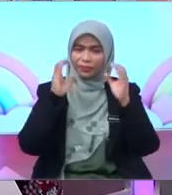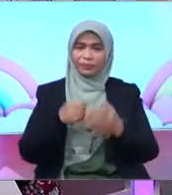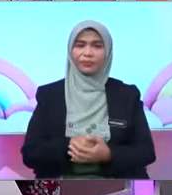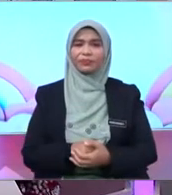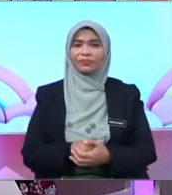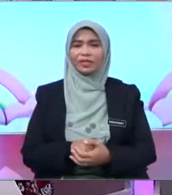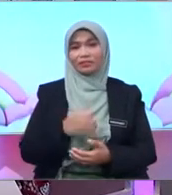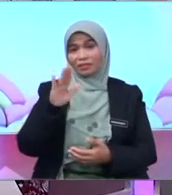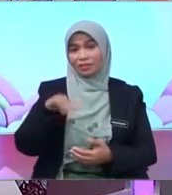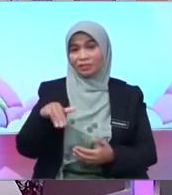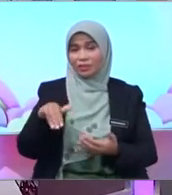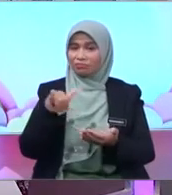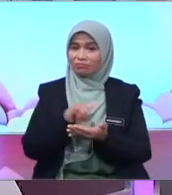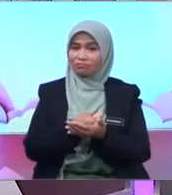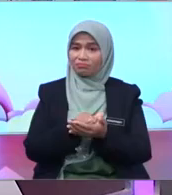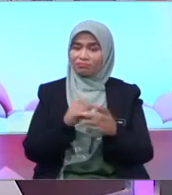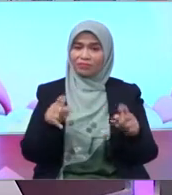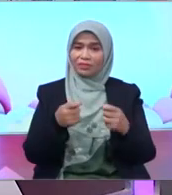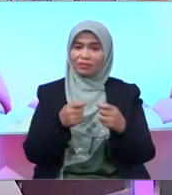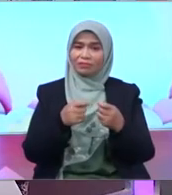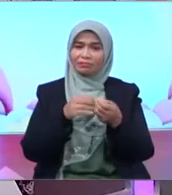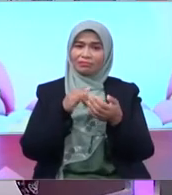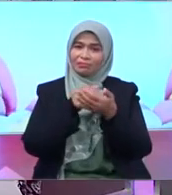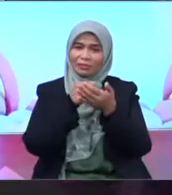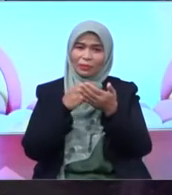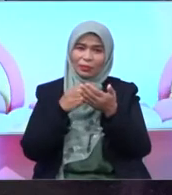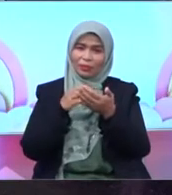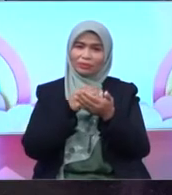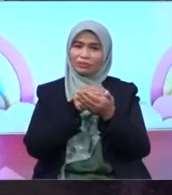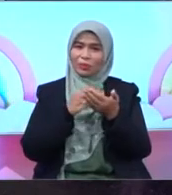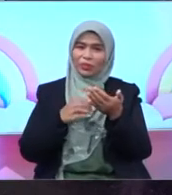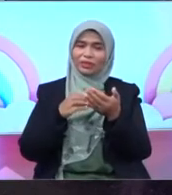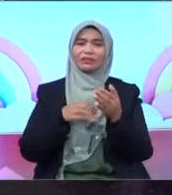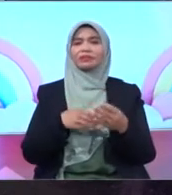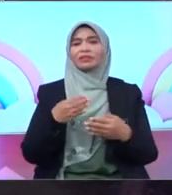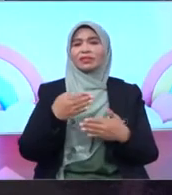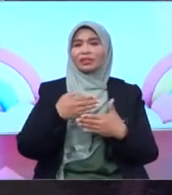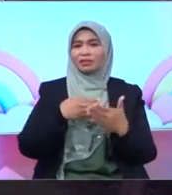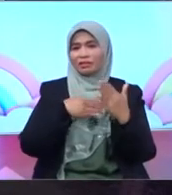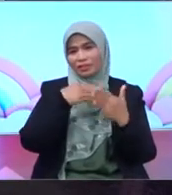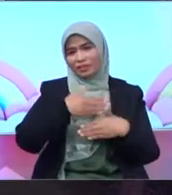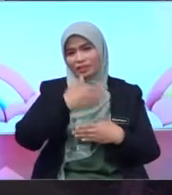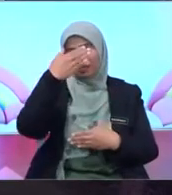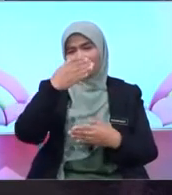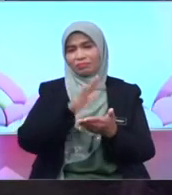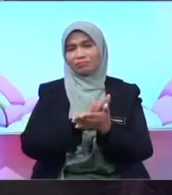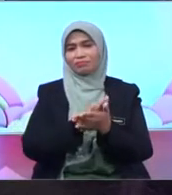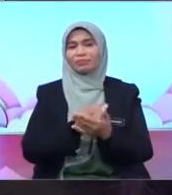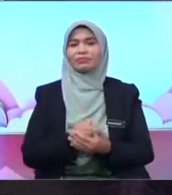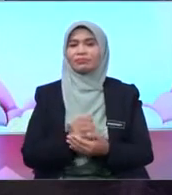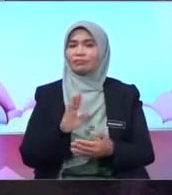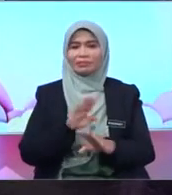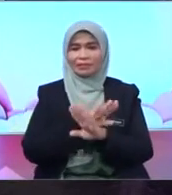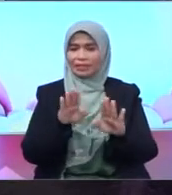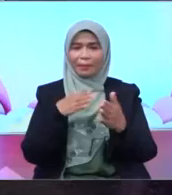co tindakan mencontreng dinding sekolah nih baik ketidak otak Malaysia itu Badali smong pakai jadi